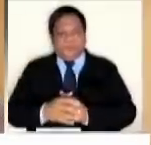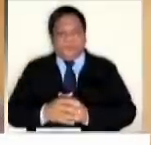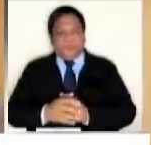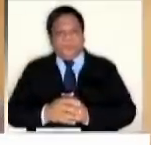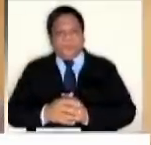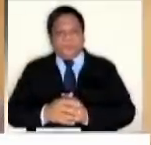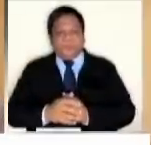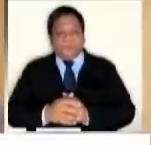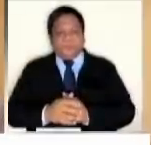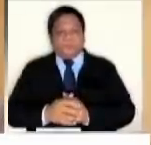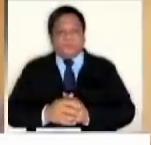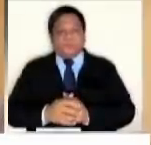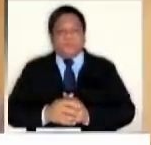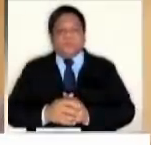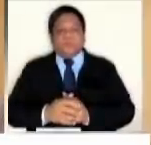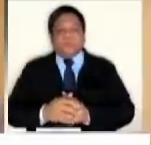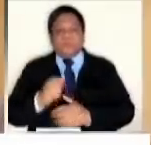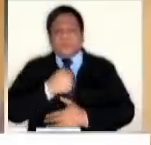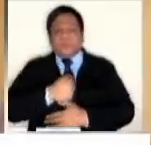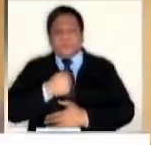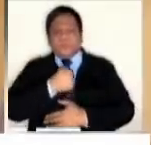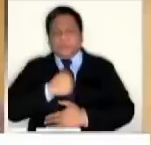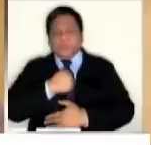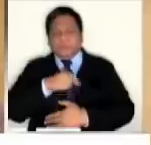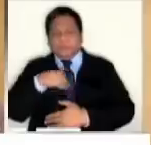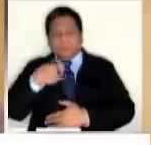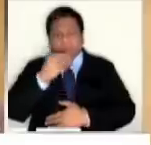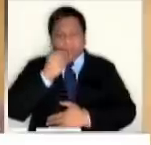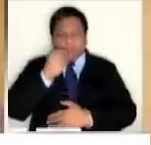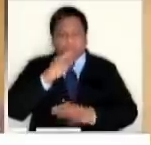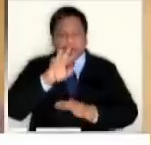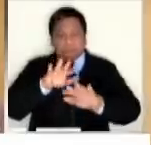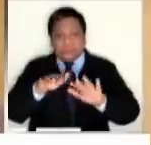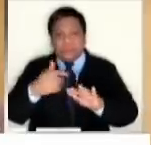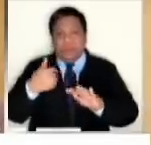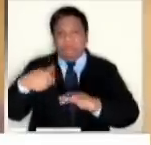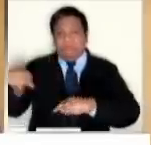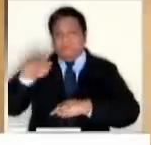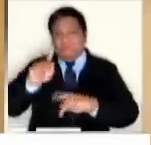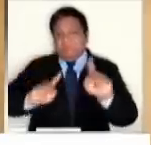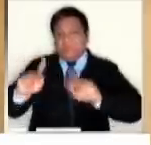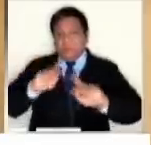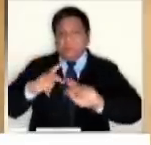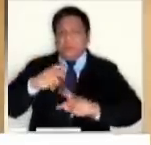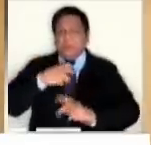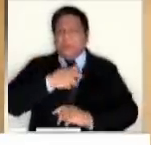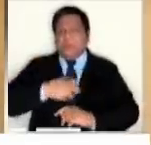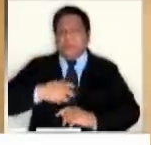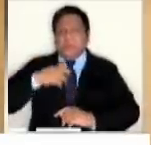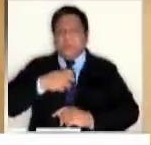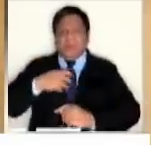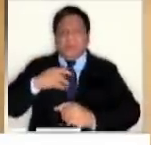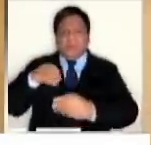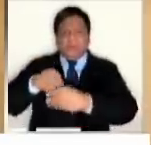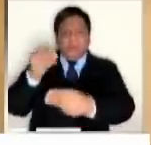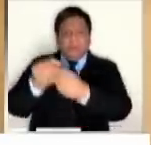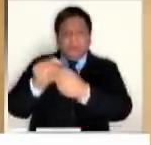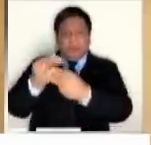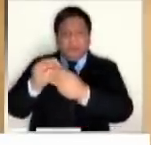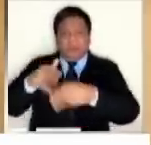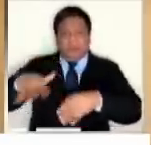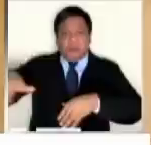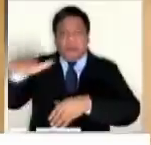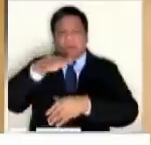26. Pasintabi po, inarereklamo na ilang residente ang makapal na usok at masangsang na amoy na nanggagaling sa isang public crematorium ng